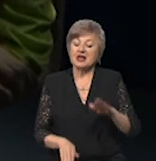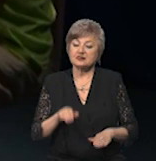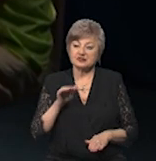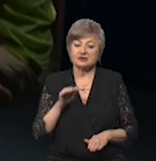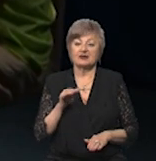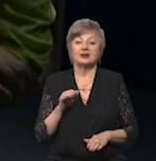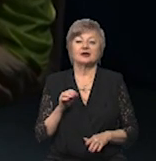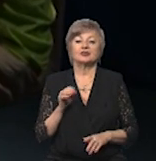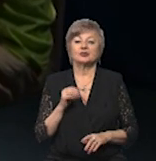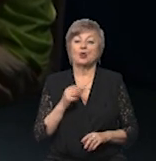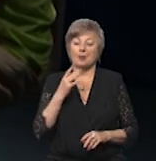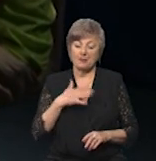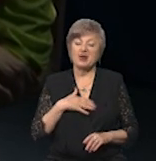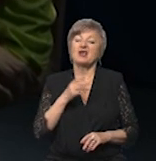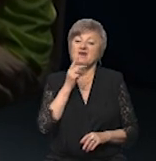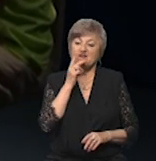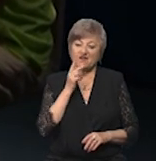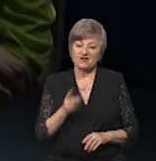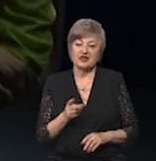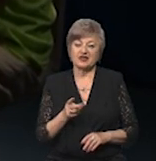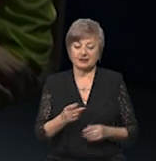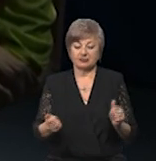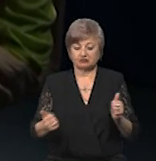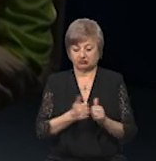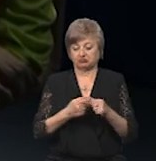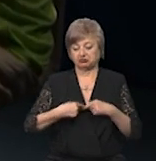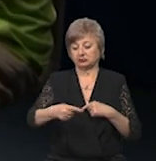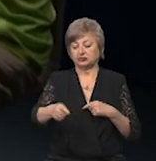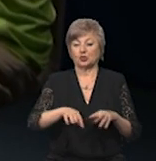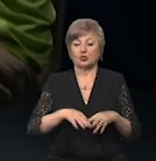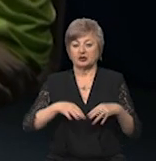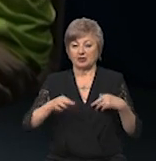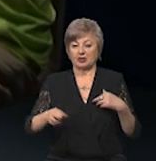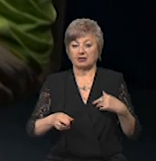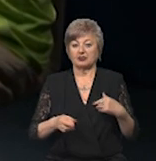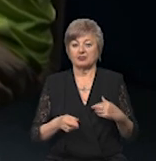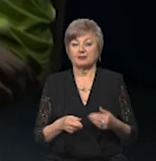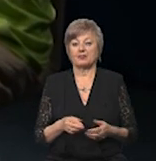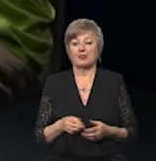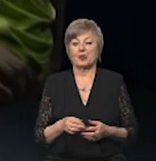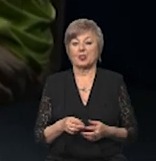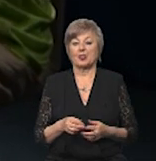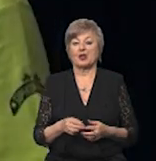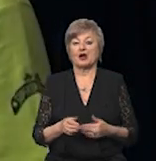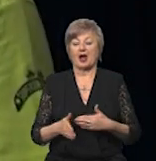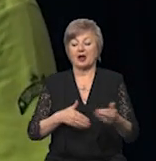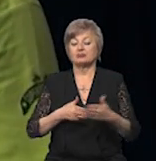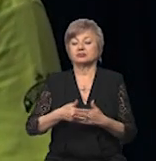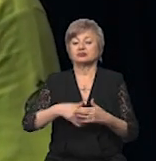горних горіл. Ми їх бачили, як я вас отак от бачу, на рівні, на длині протягнутої